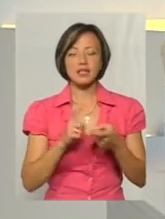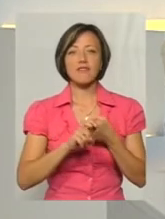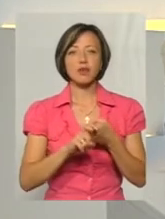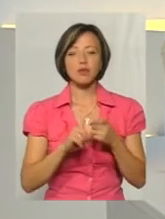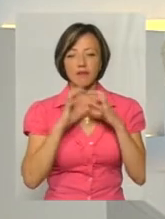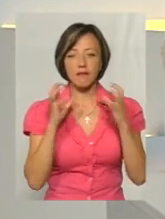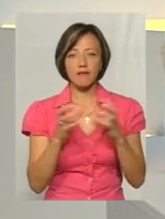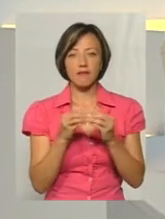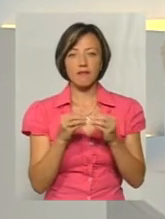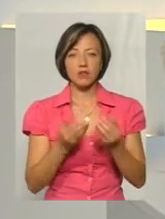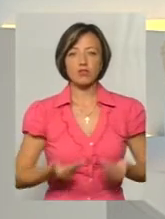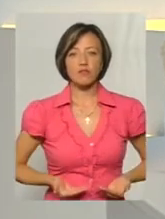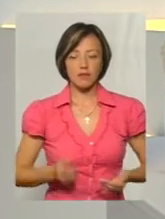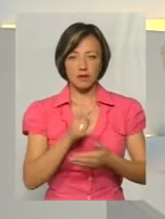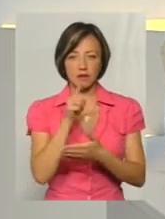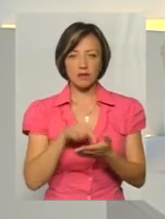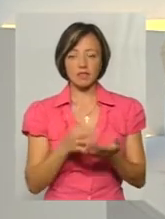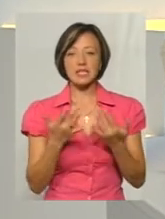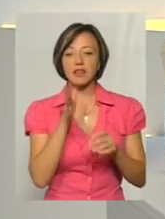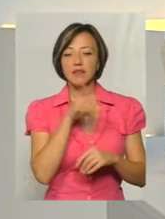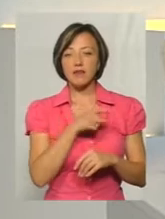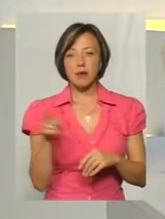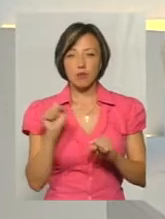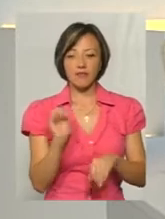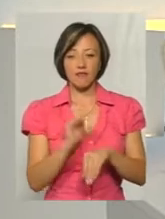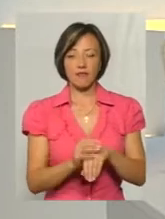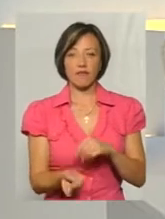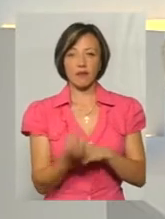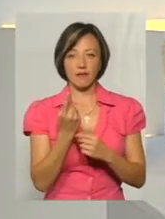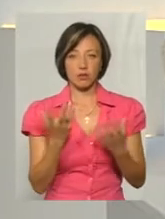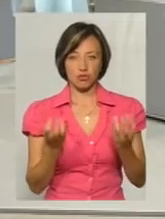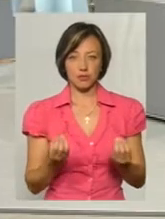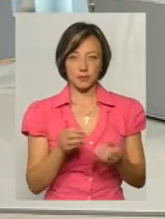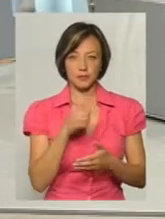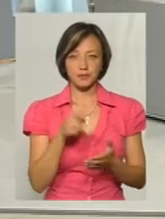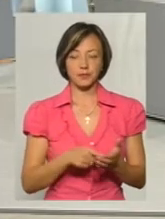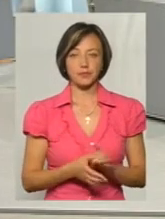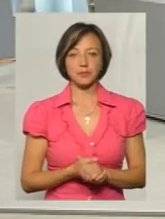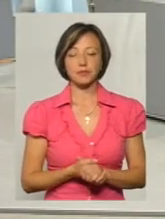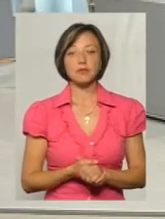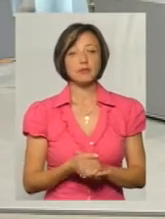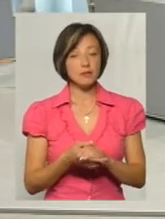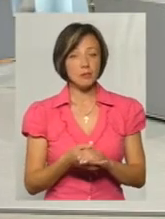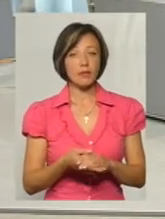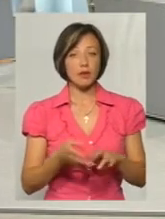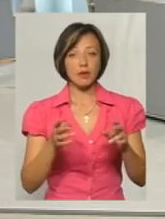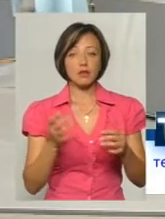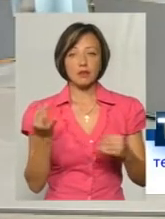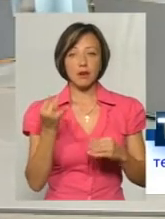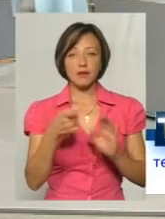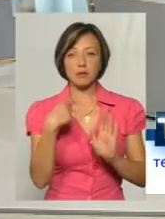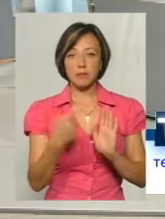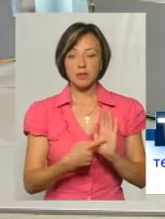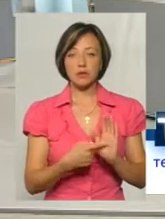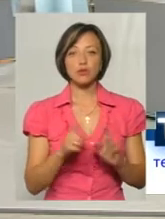вірус? Скільки часу він може все ж таки виявитись ще? Досить слушне запитання, тому що